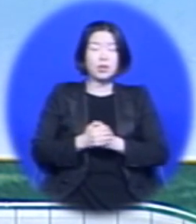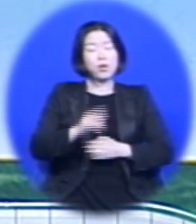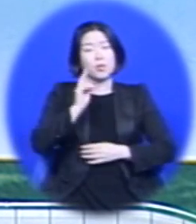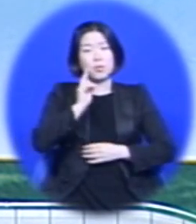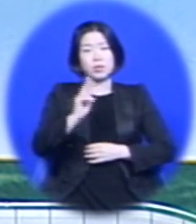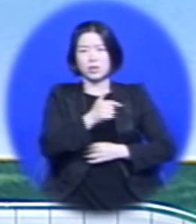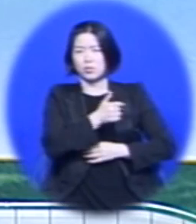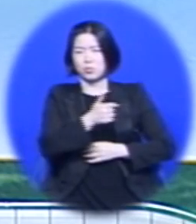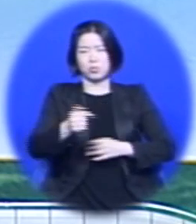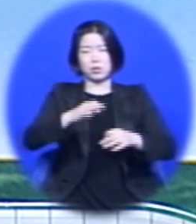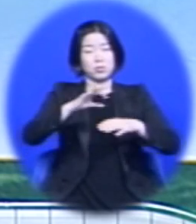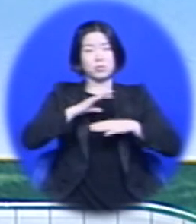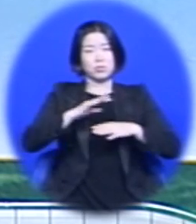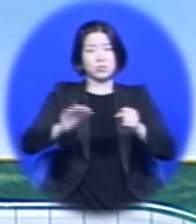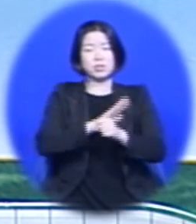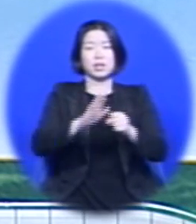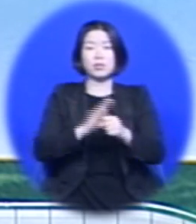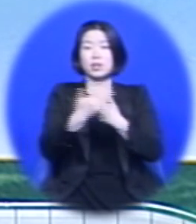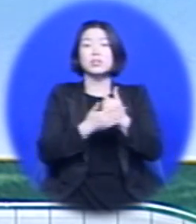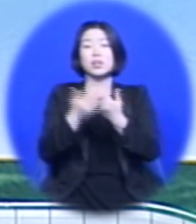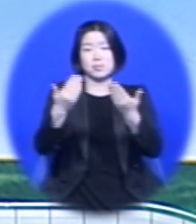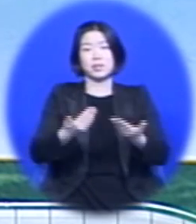굉장히 놀라운 사랑과 은혜를 받았다는 뜻입니다.